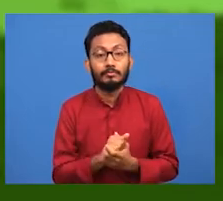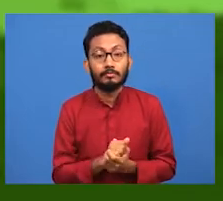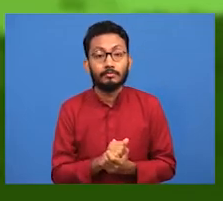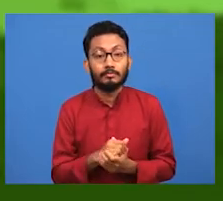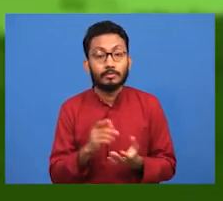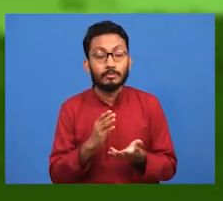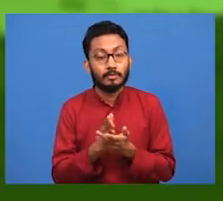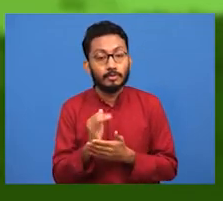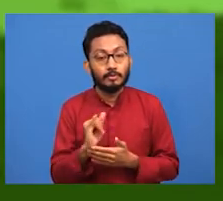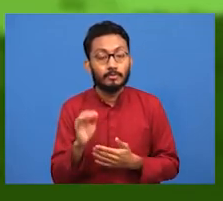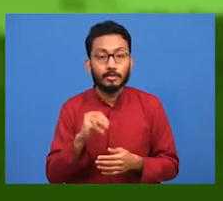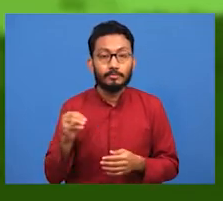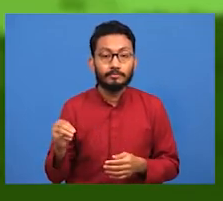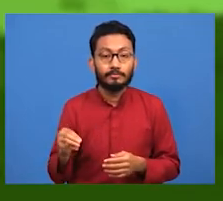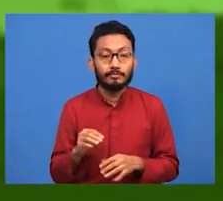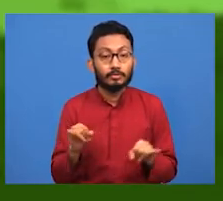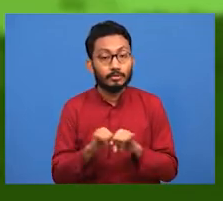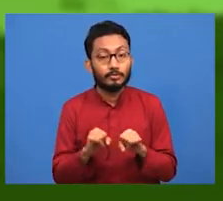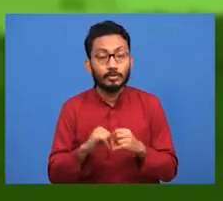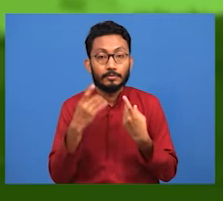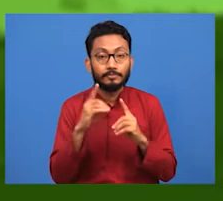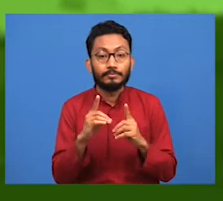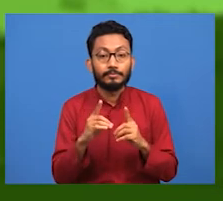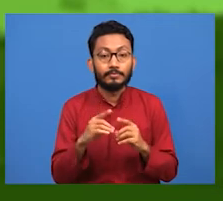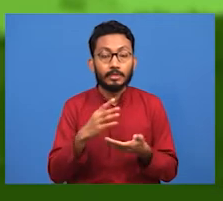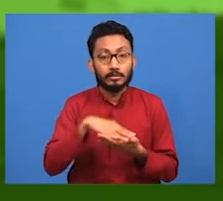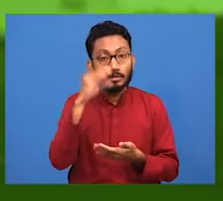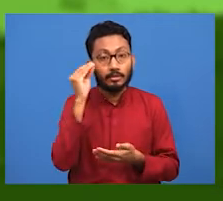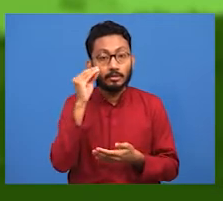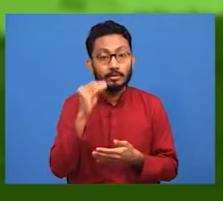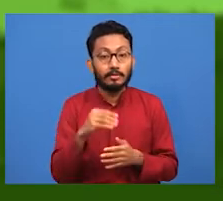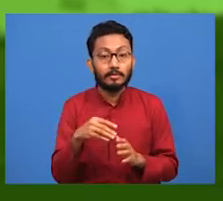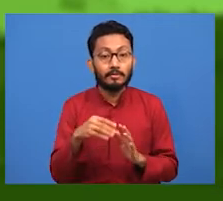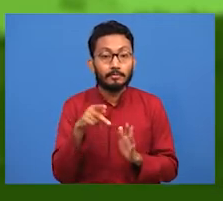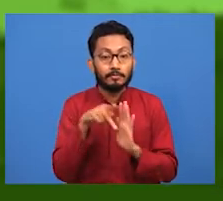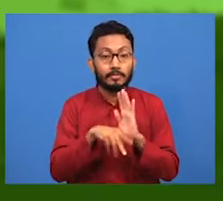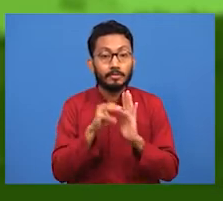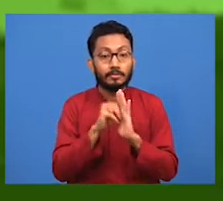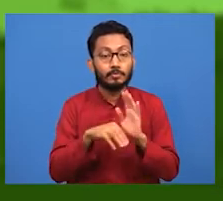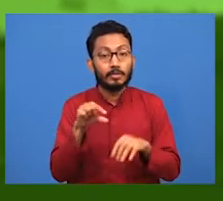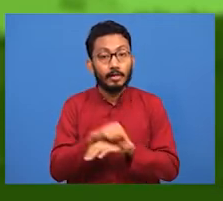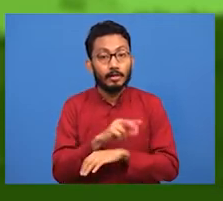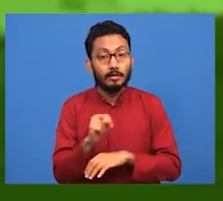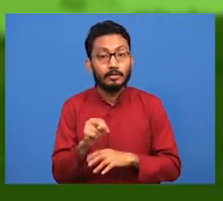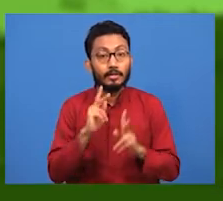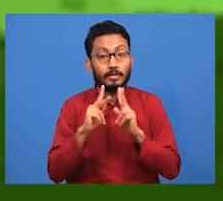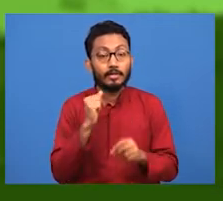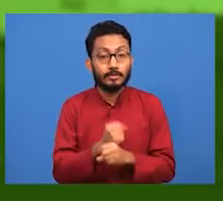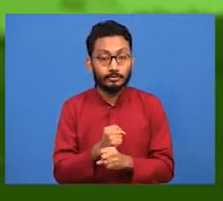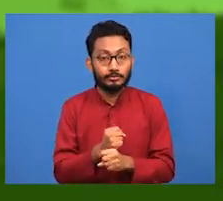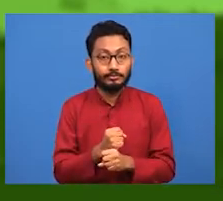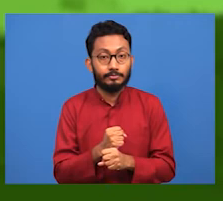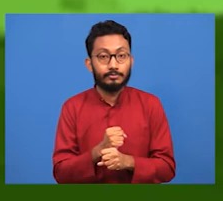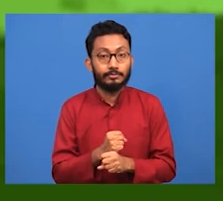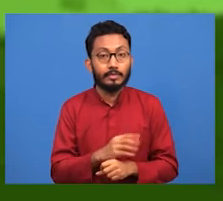Seterusnya, murid-murid juga telah mempelajari penggunaan kata kerja aktif